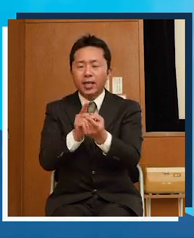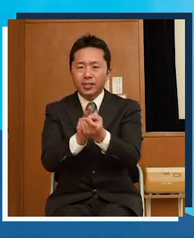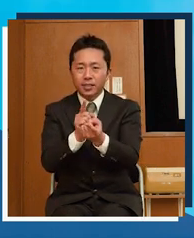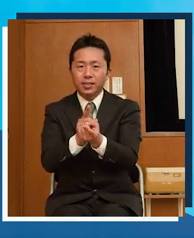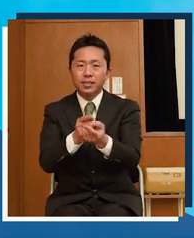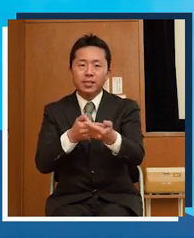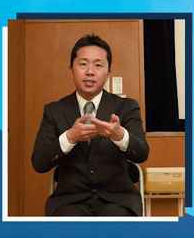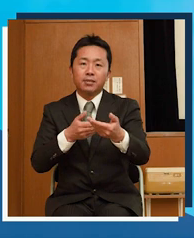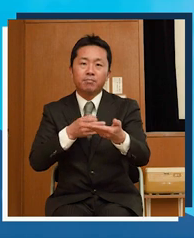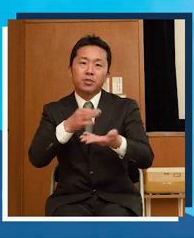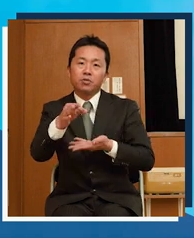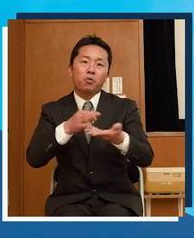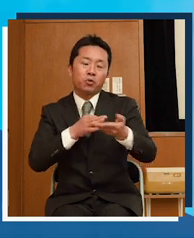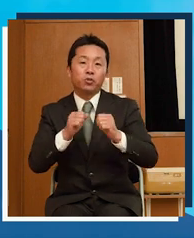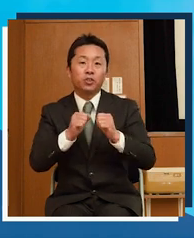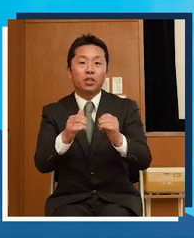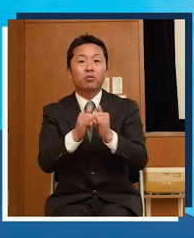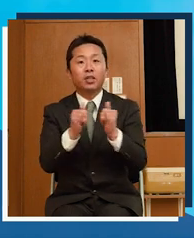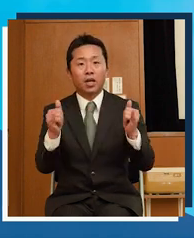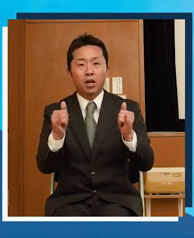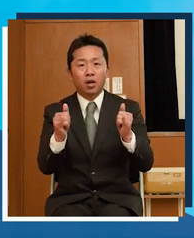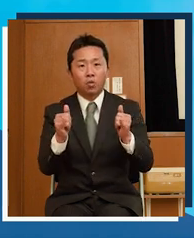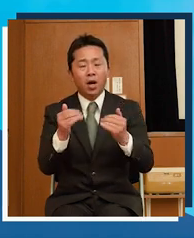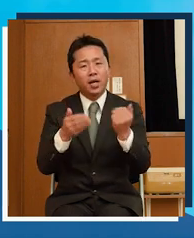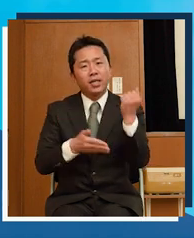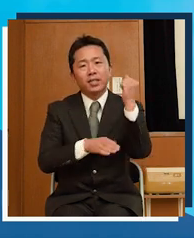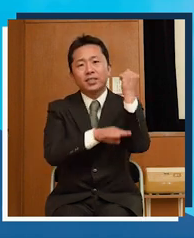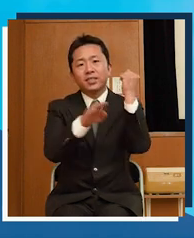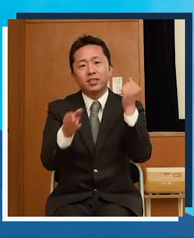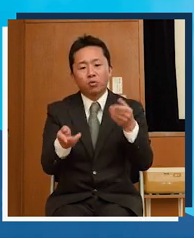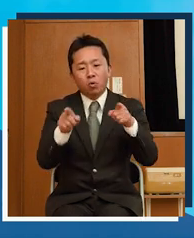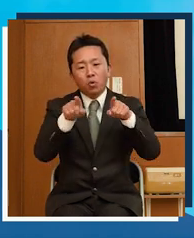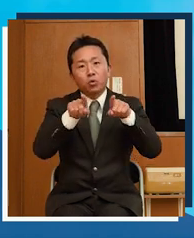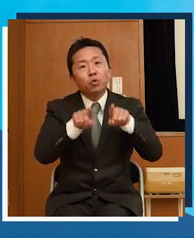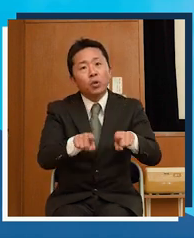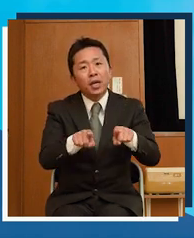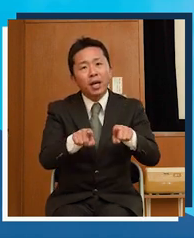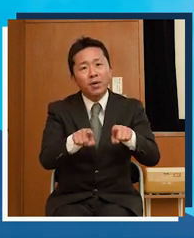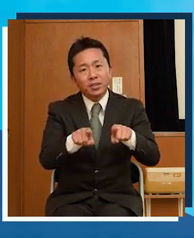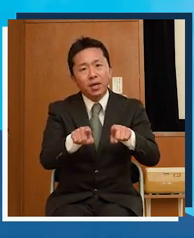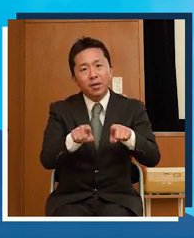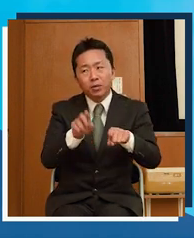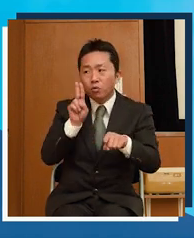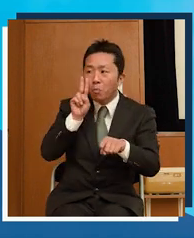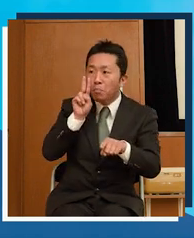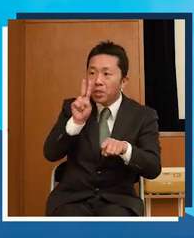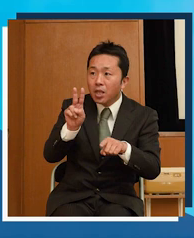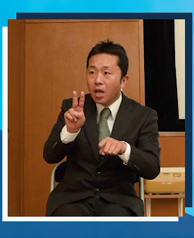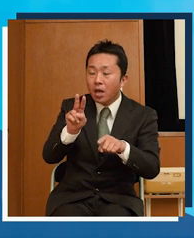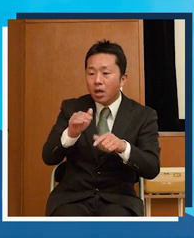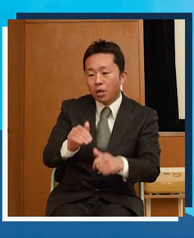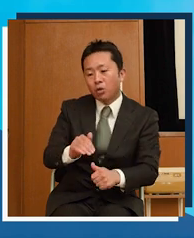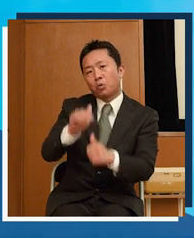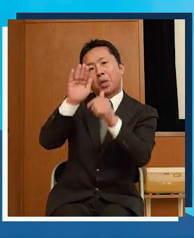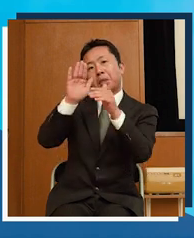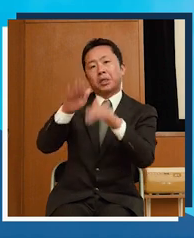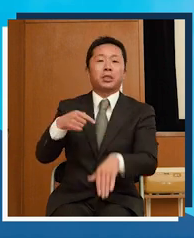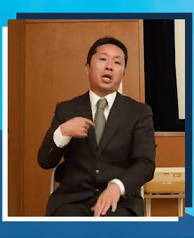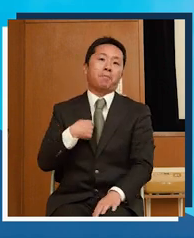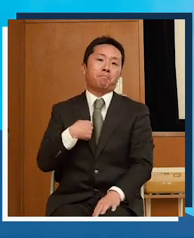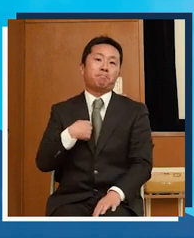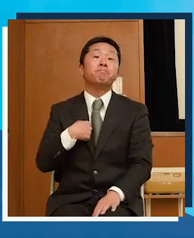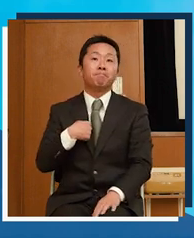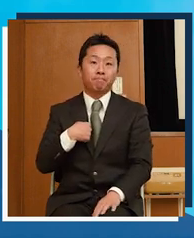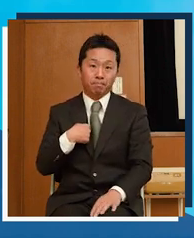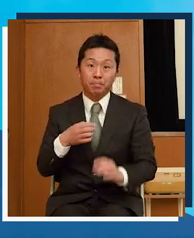生活と騎士問題は常に隣り合わせのもんだということを小さい頃から見て育ってきていますですから私がお話